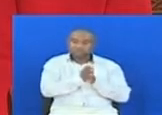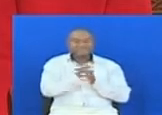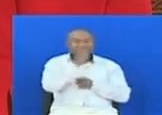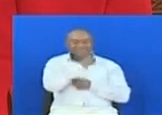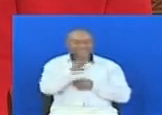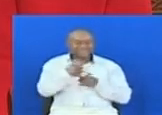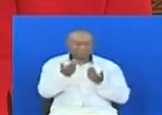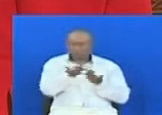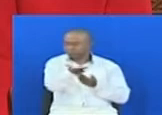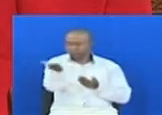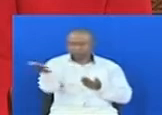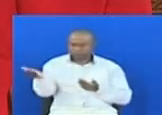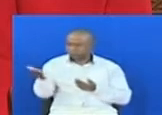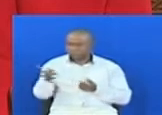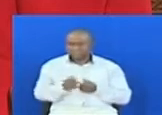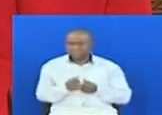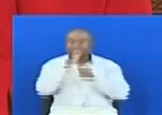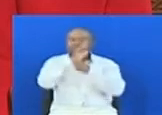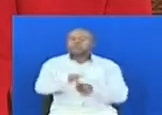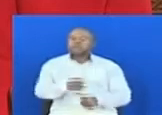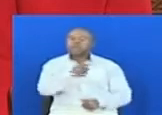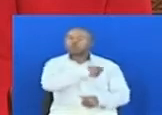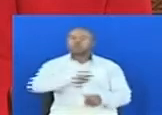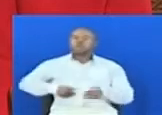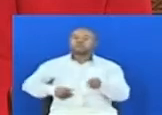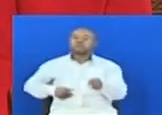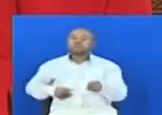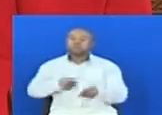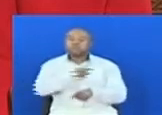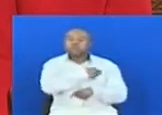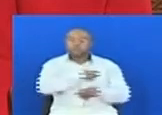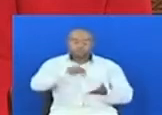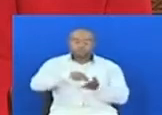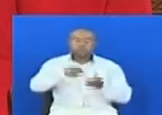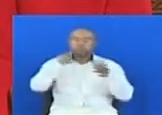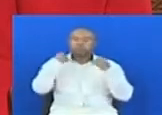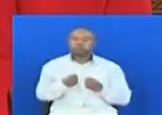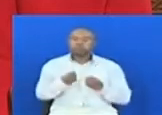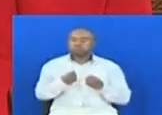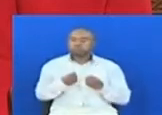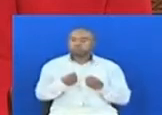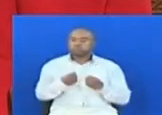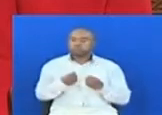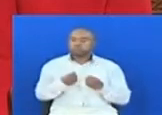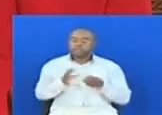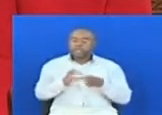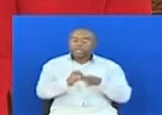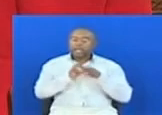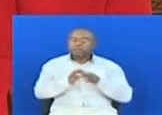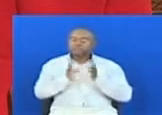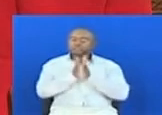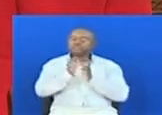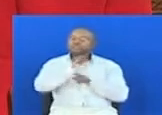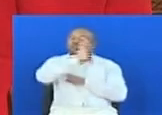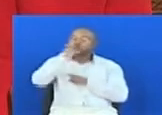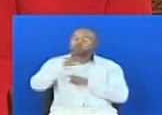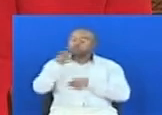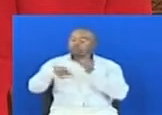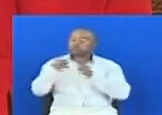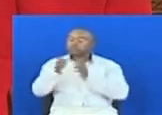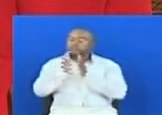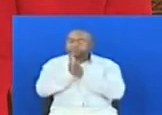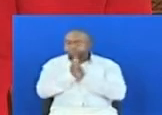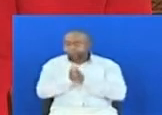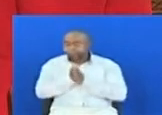inamdhihaki. Lakini rais wetu alisimama imara, alishirikisha madhehebu yote kusali na